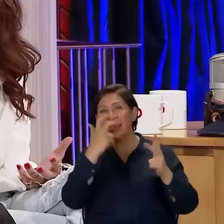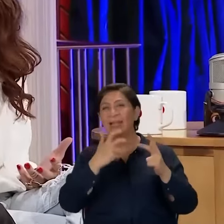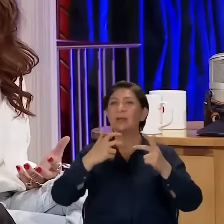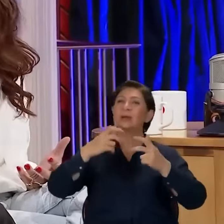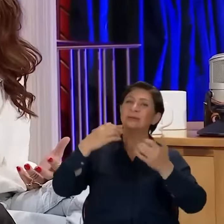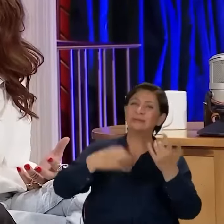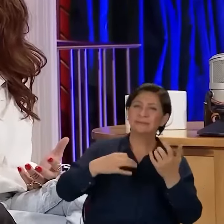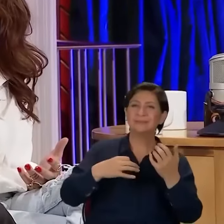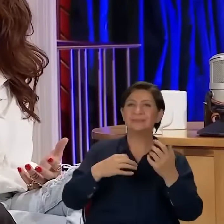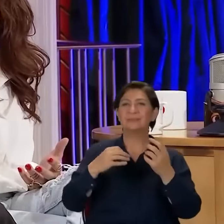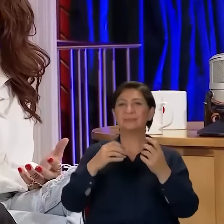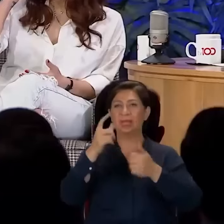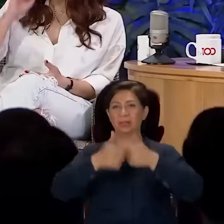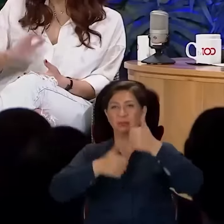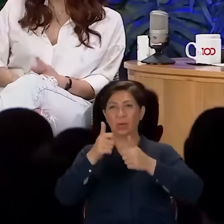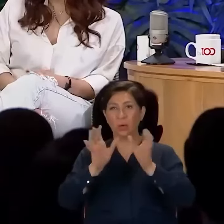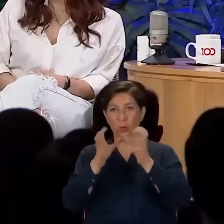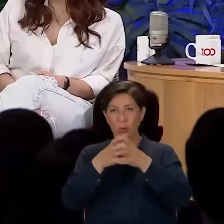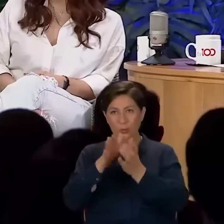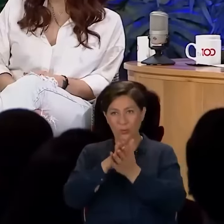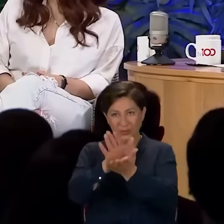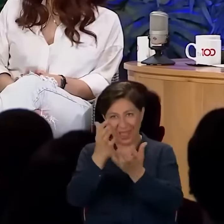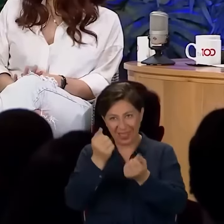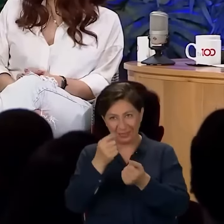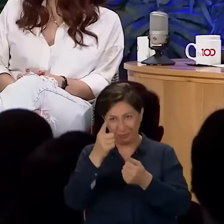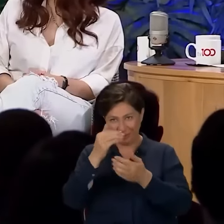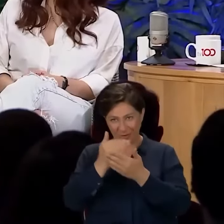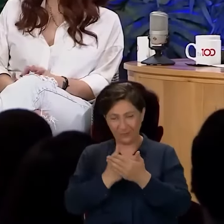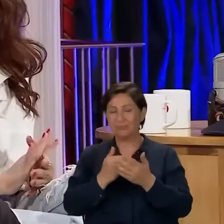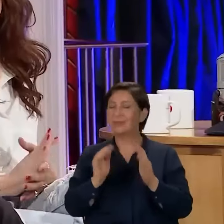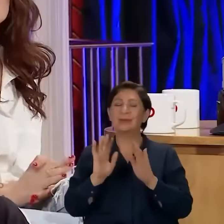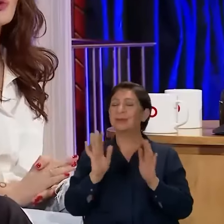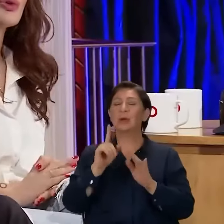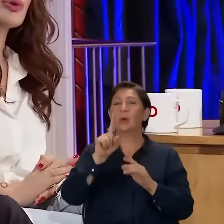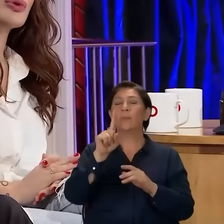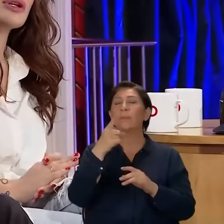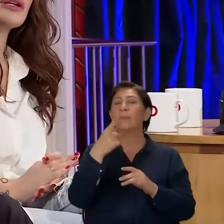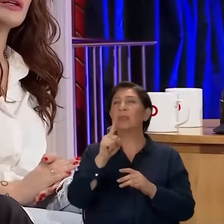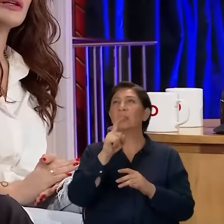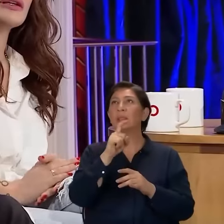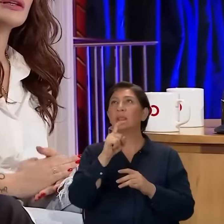yarışma. Grup hani ödülü aldığınız program. Yok. Onu peki.